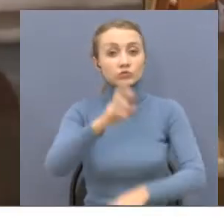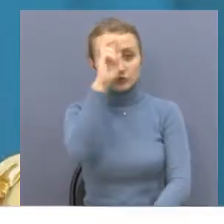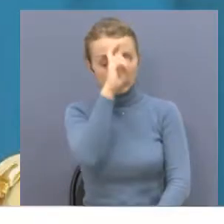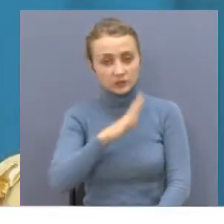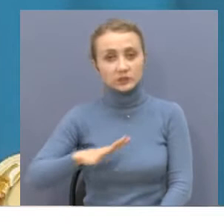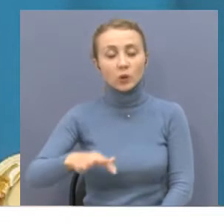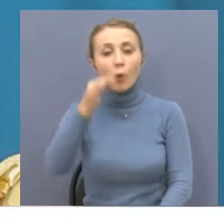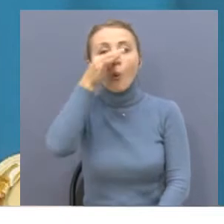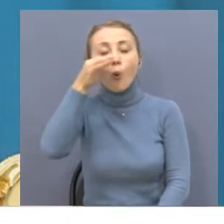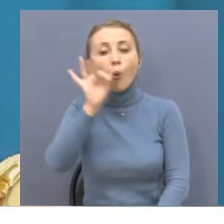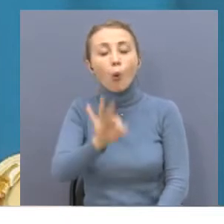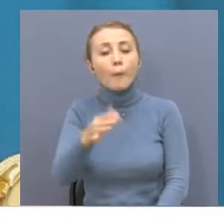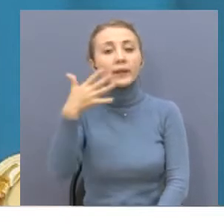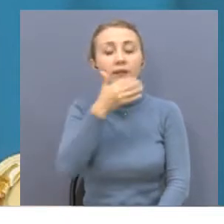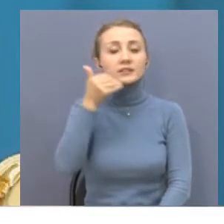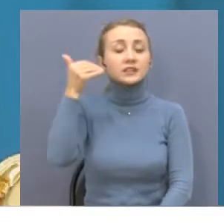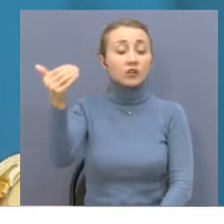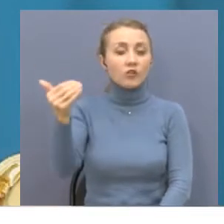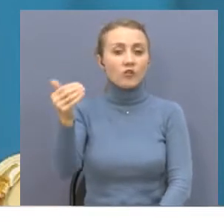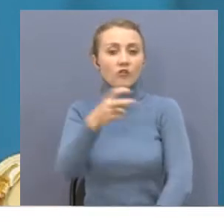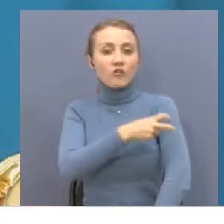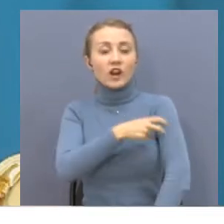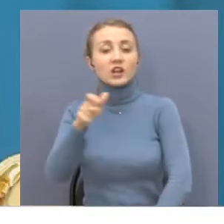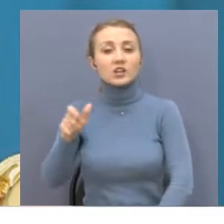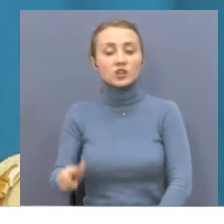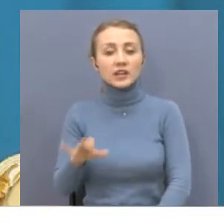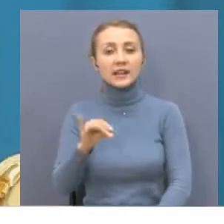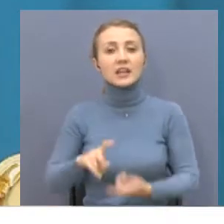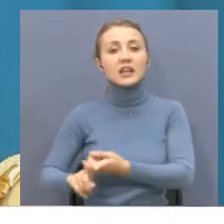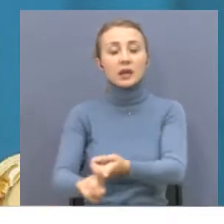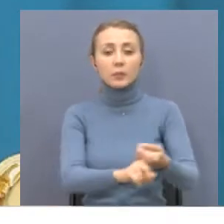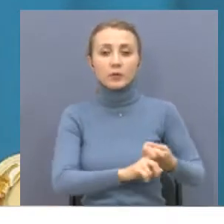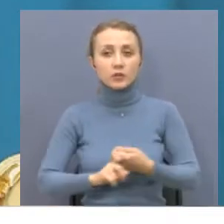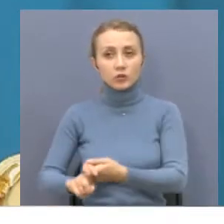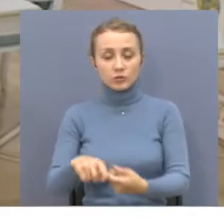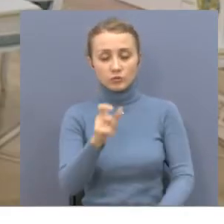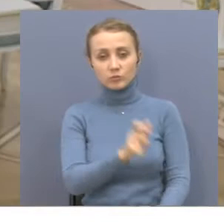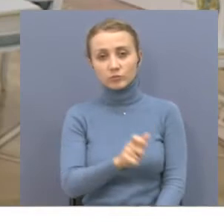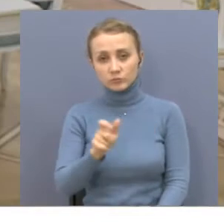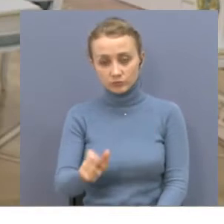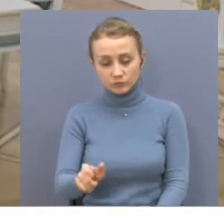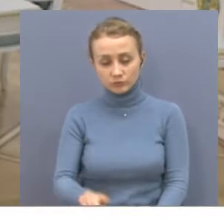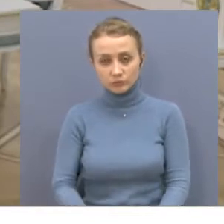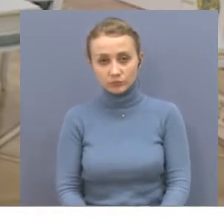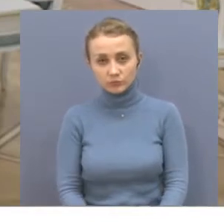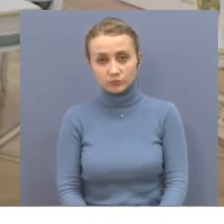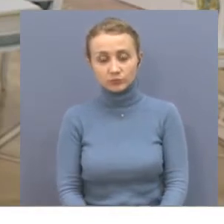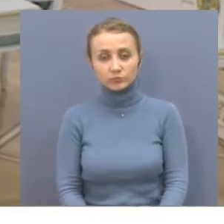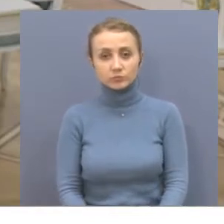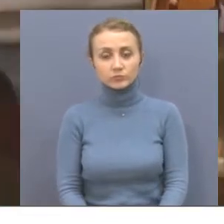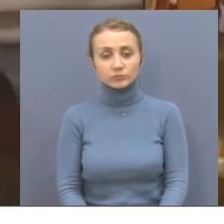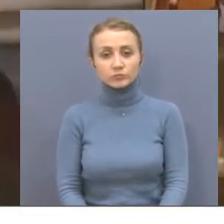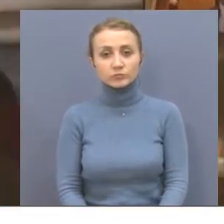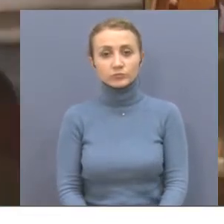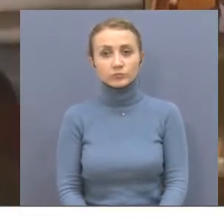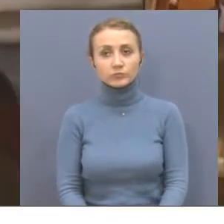Қазақстан отандық вакцинаны дайындап жатыр. Келесі жылдың алғашқы 90-ында жағдай оңалып, серіктестігіміз жаңаша қарқынмен жалғасады деген